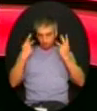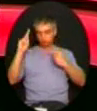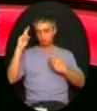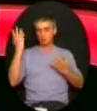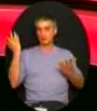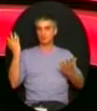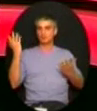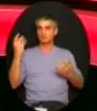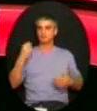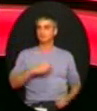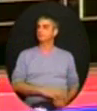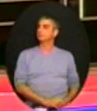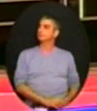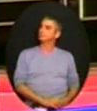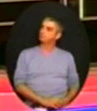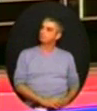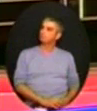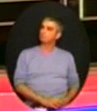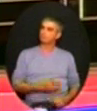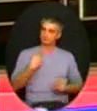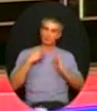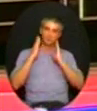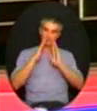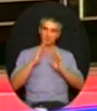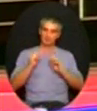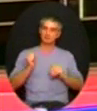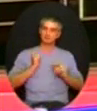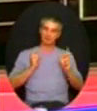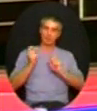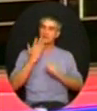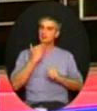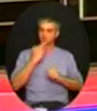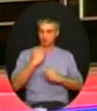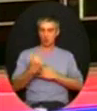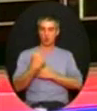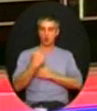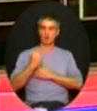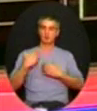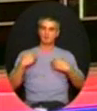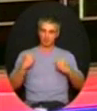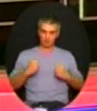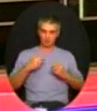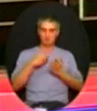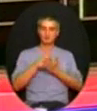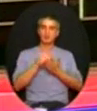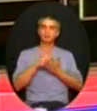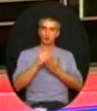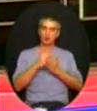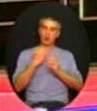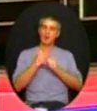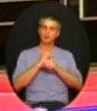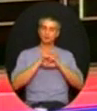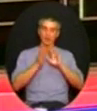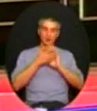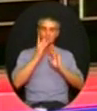יותר. אני מאמינה שצבא הגנה לישראל, כוחות הביטחון, ימשיכו